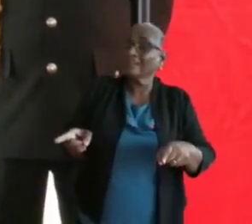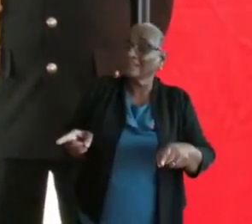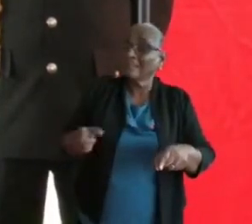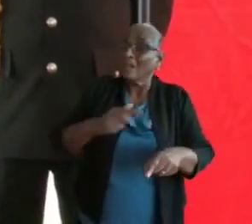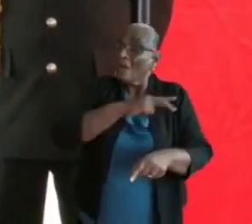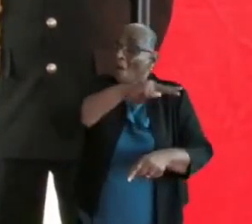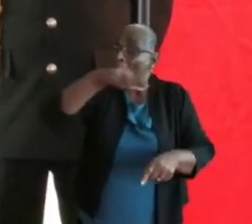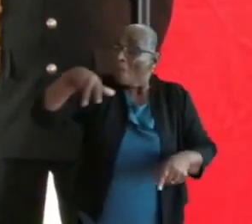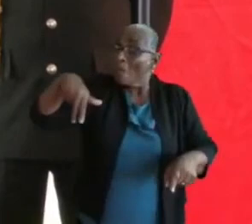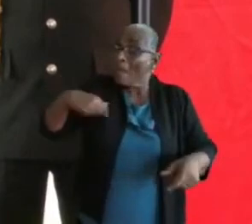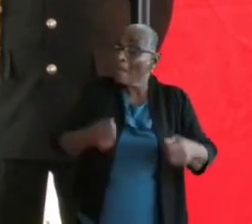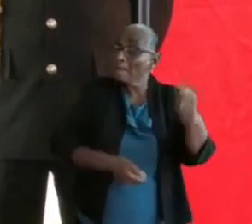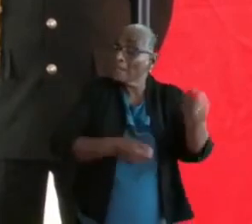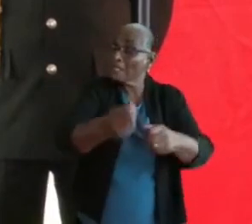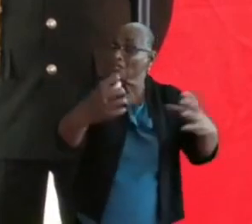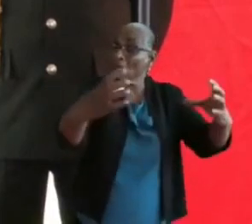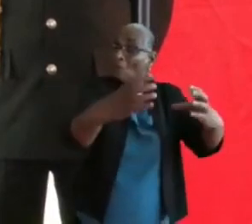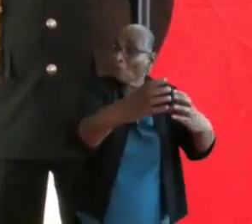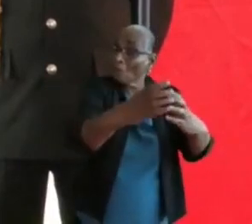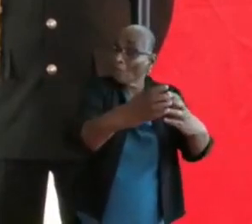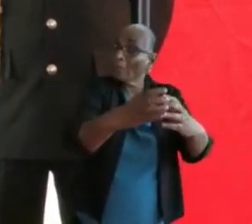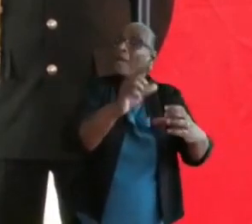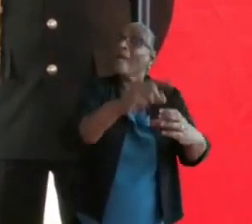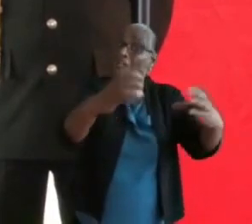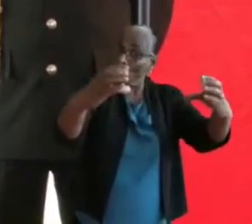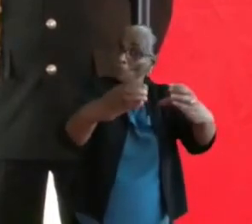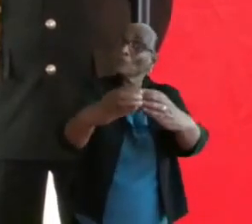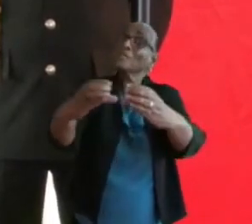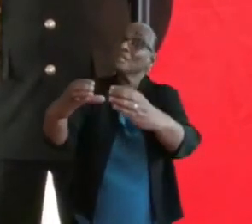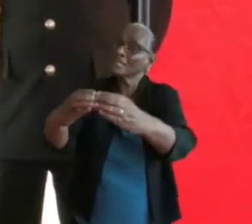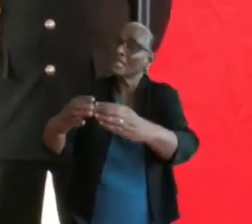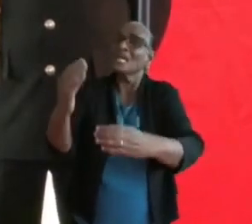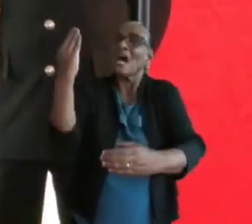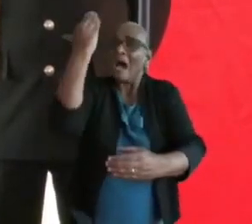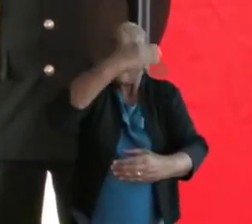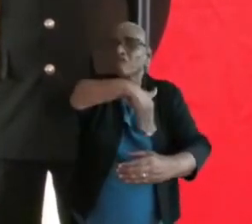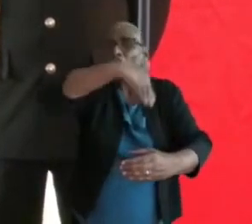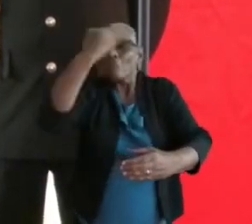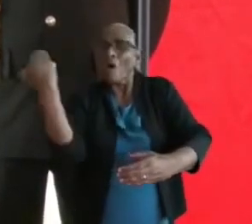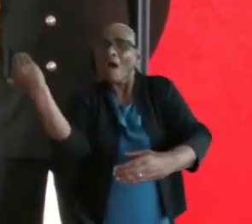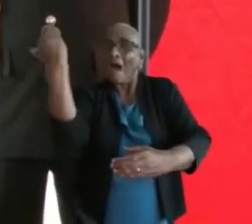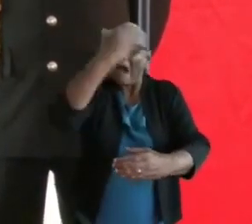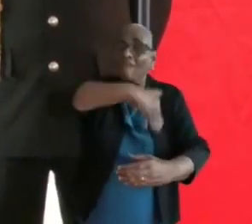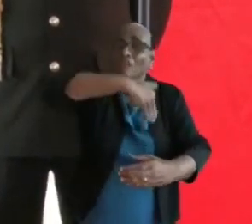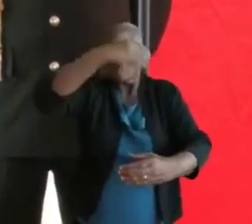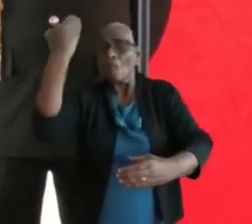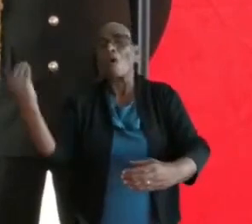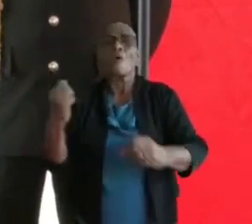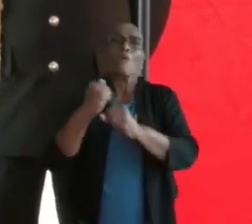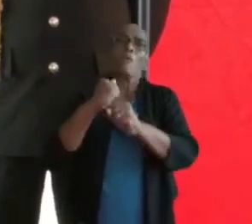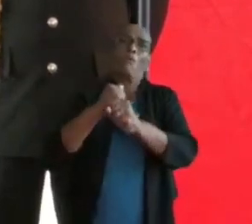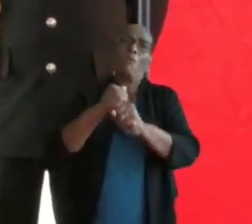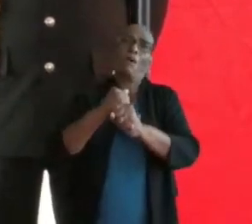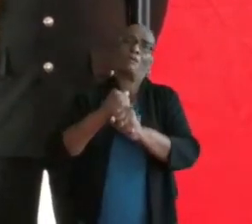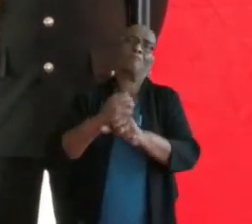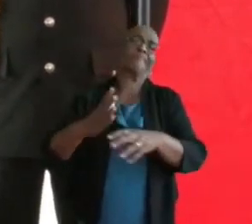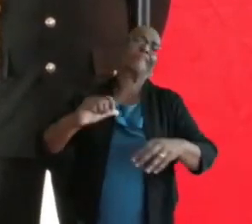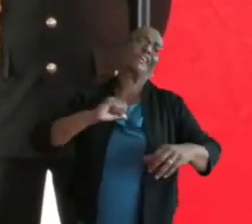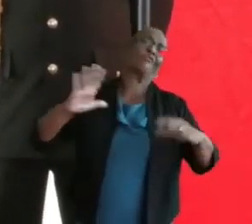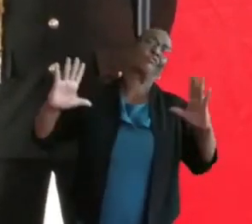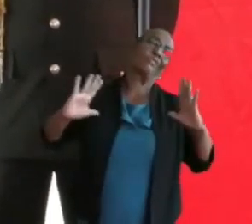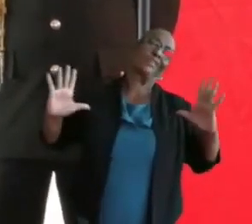dat mijn ministersploeg en hun teams dag en nacht hebben gewerkt, daar ben ik trots